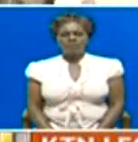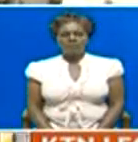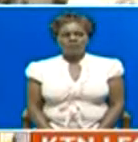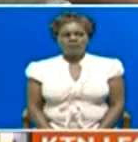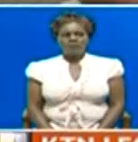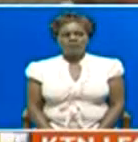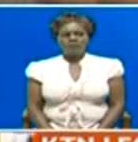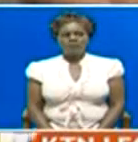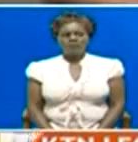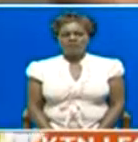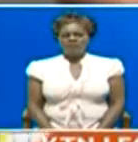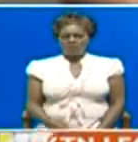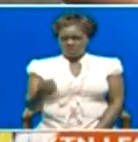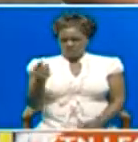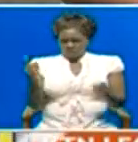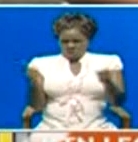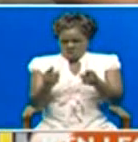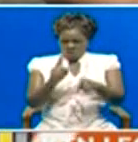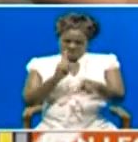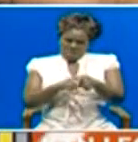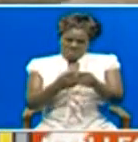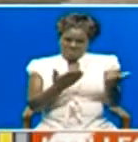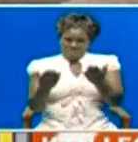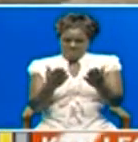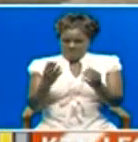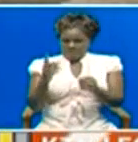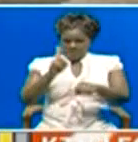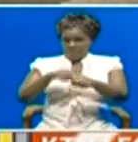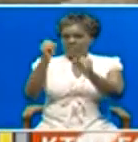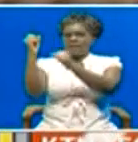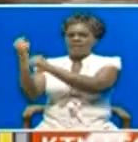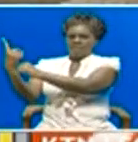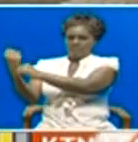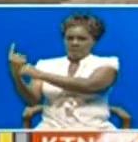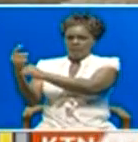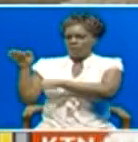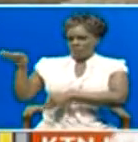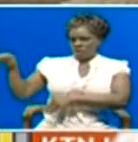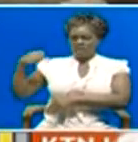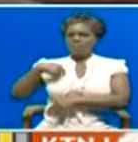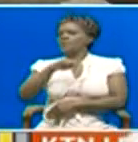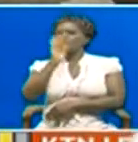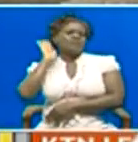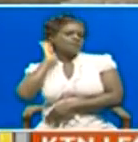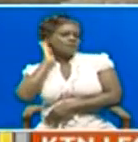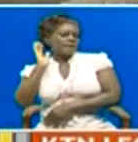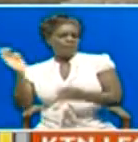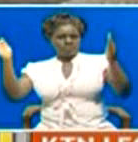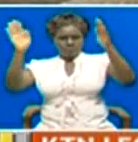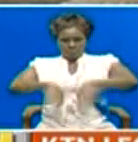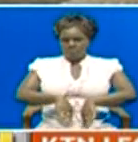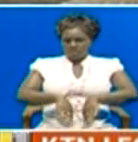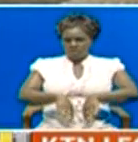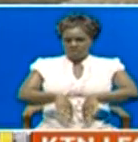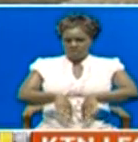kabisa ilikuwa kidogo tu, karibu about saa 5 hivi. Nikasikia hapo hivi ikaanguka tu chini pu.